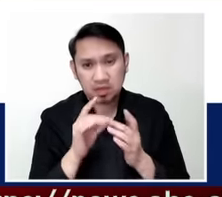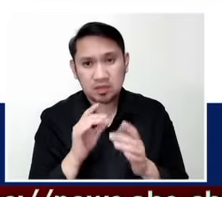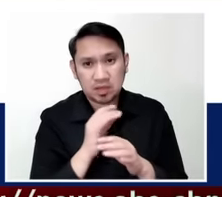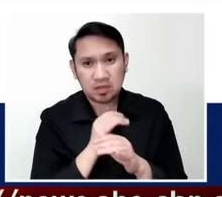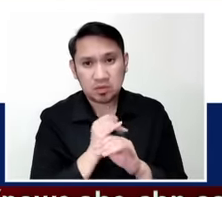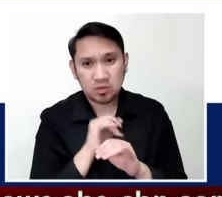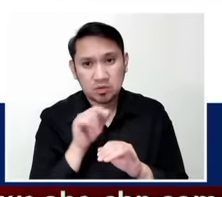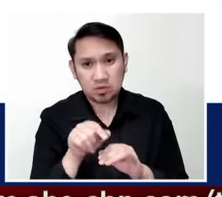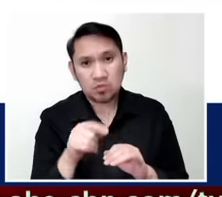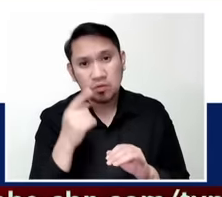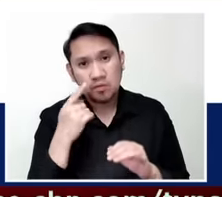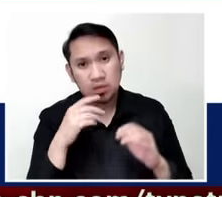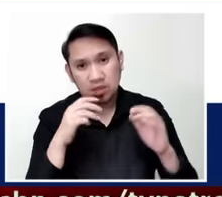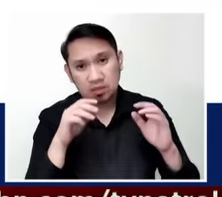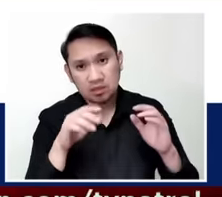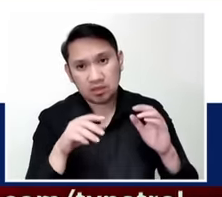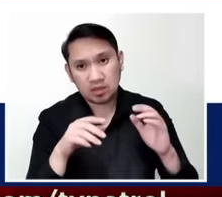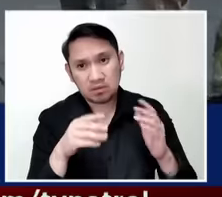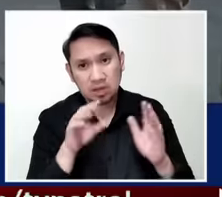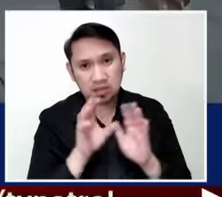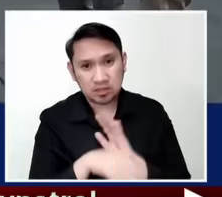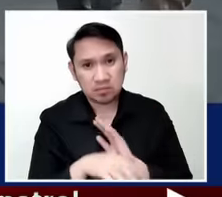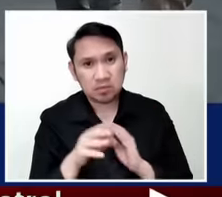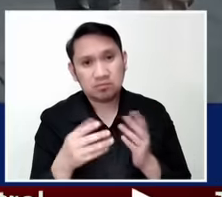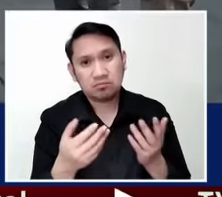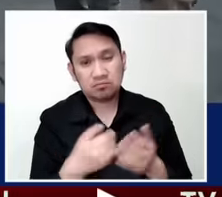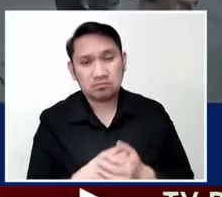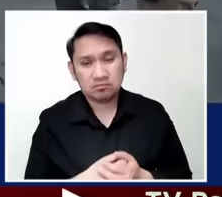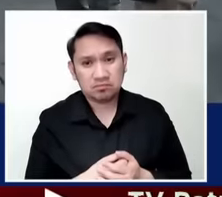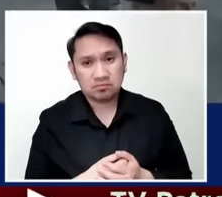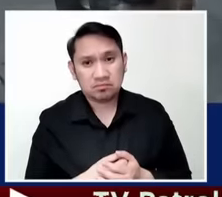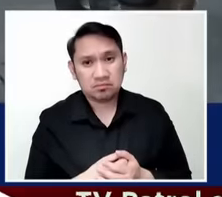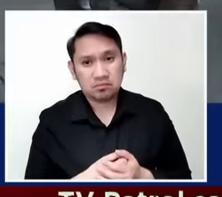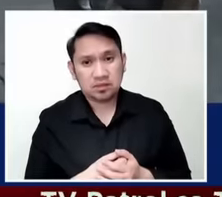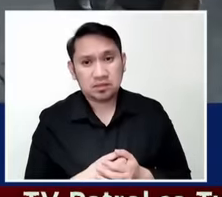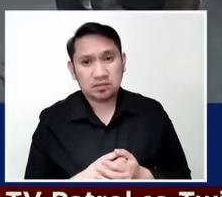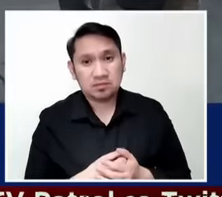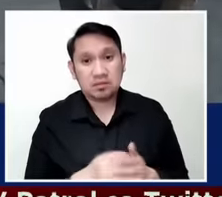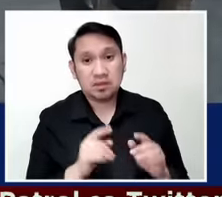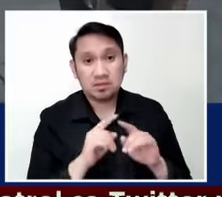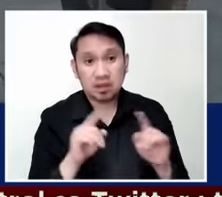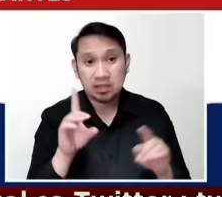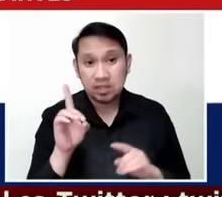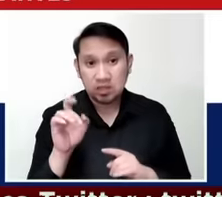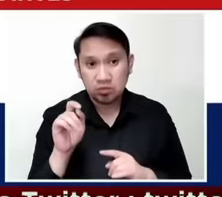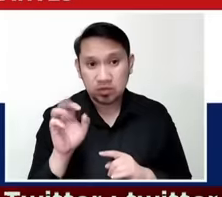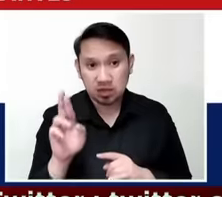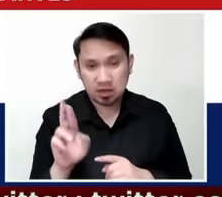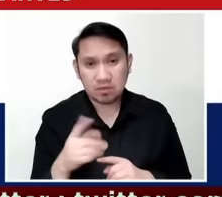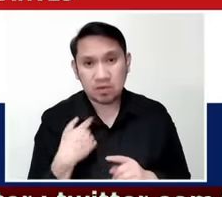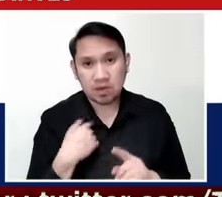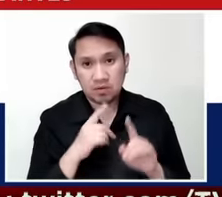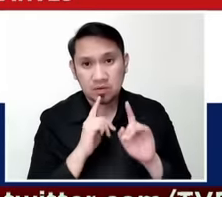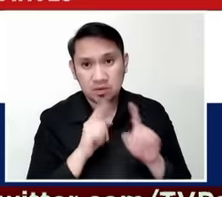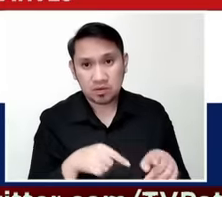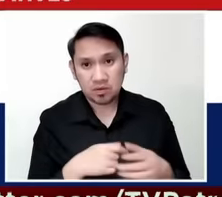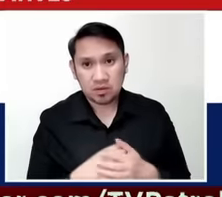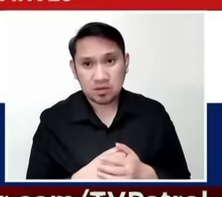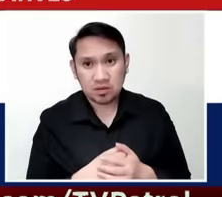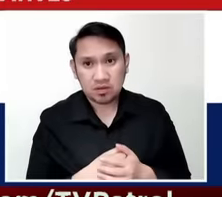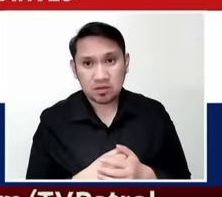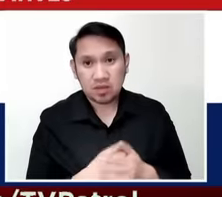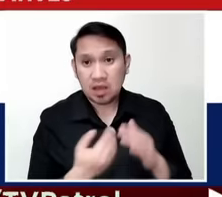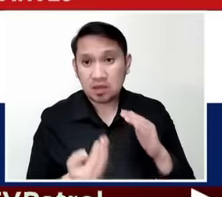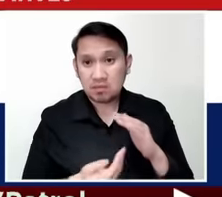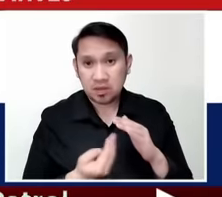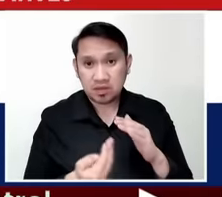ng masa pagdating dun sa mura. Pero may sagot ang DOTR. Ang minimum pamasahe po ngayon ng